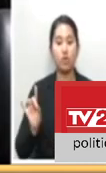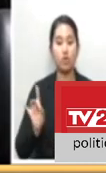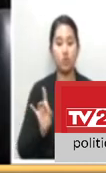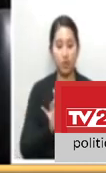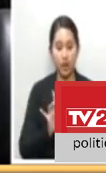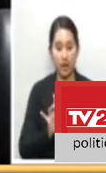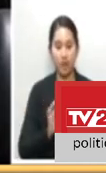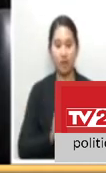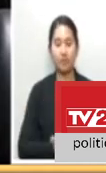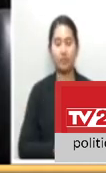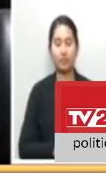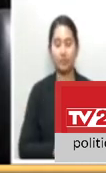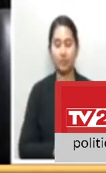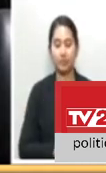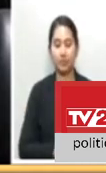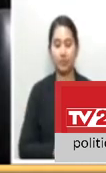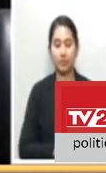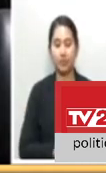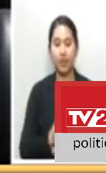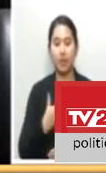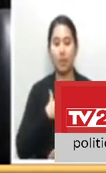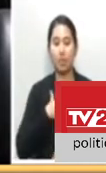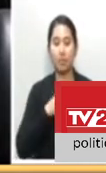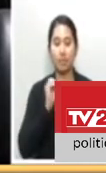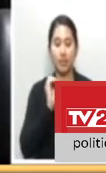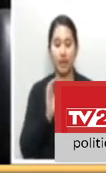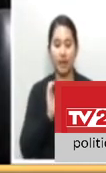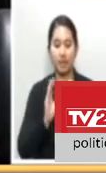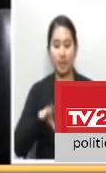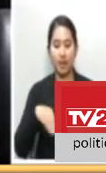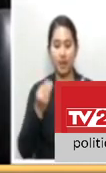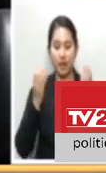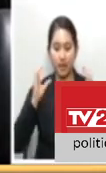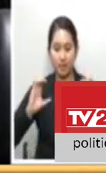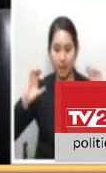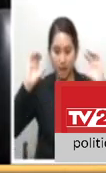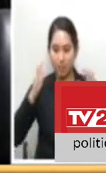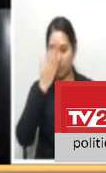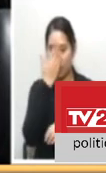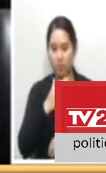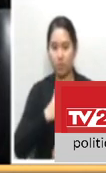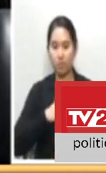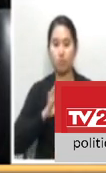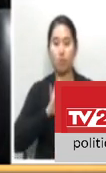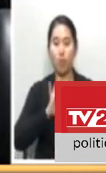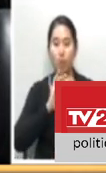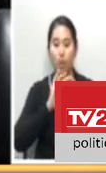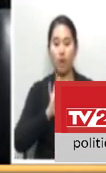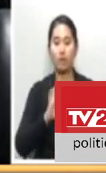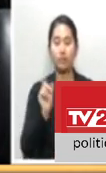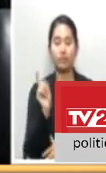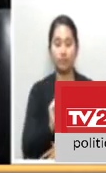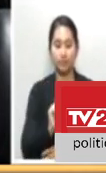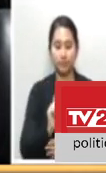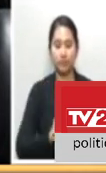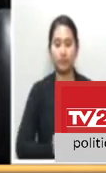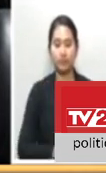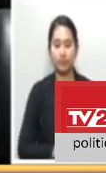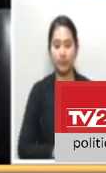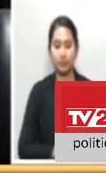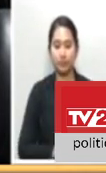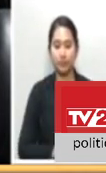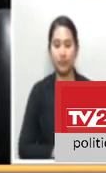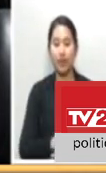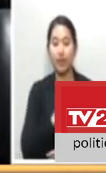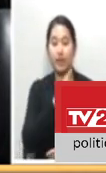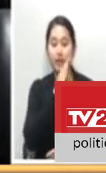ท่านประธานครับอยากมีข้อเสนอแนะให้กับทางรัฐบาลด้วยความห่วงใยคือหากรัฐบาล